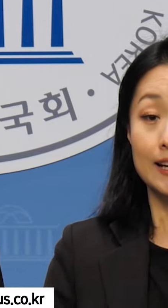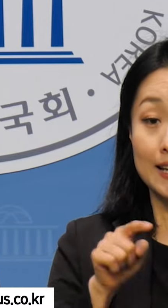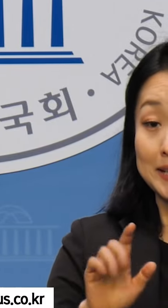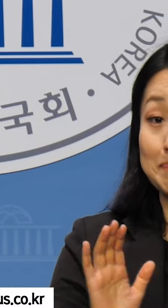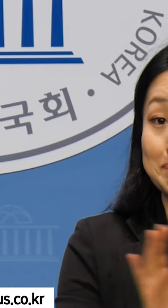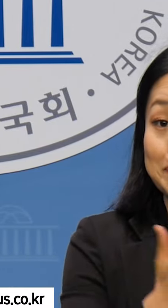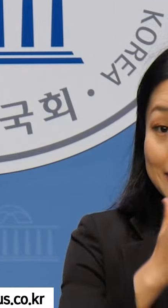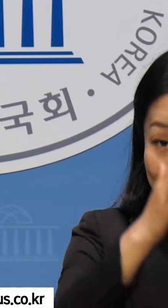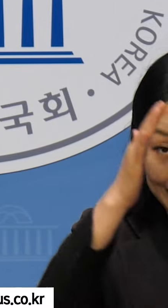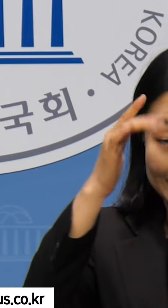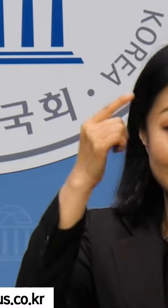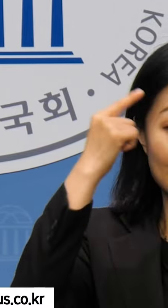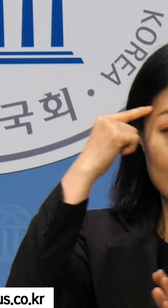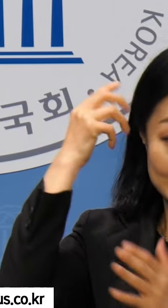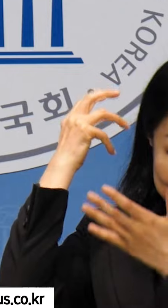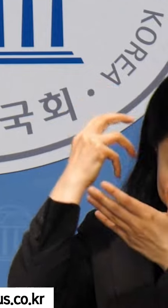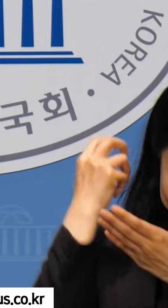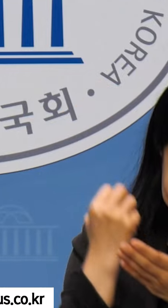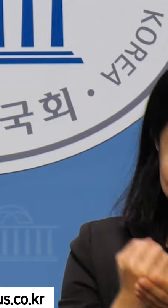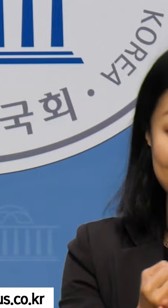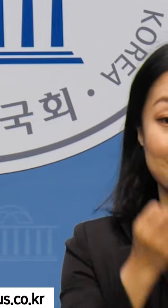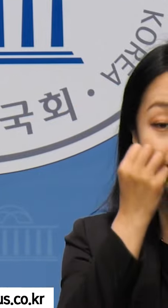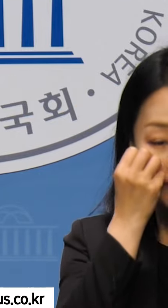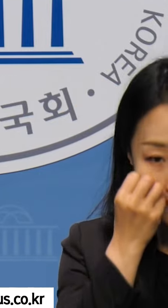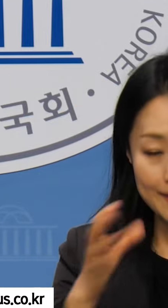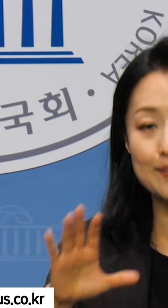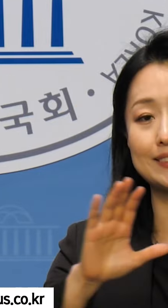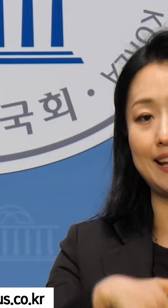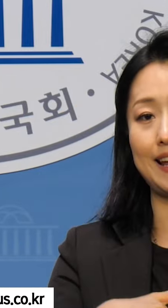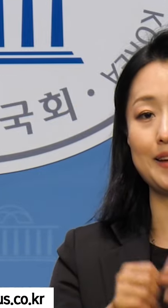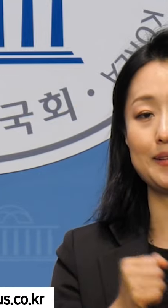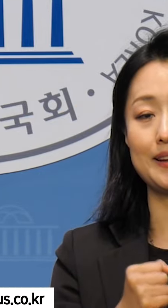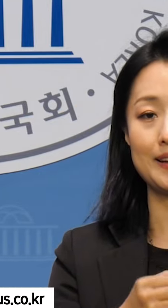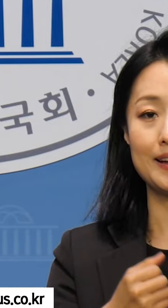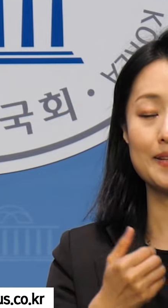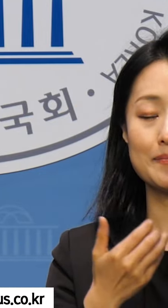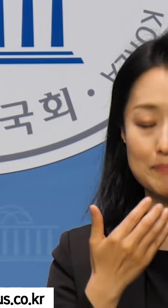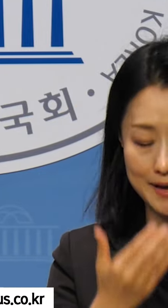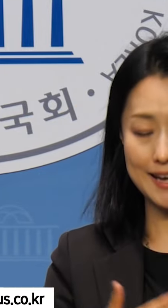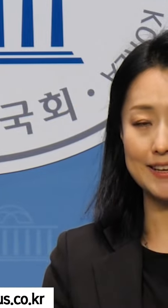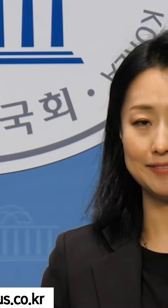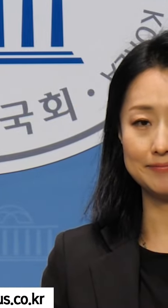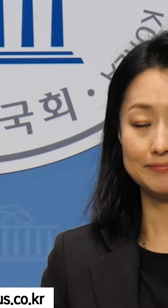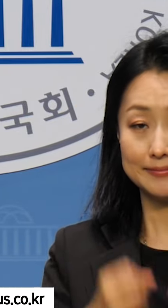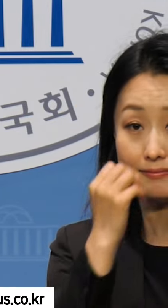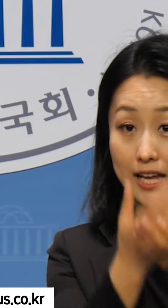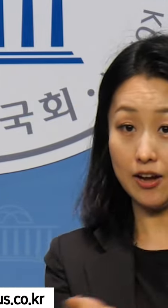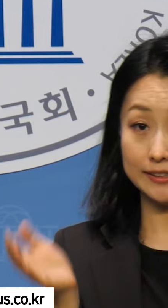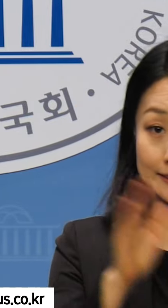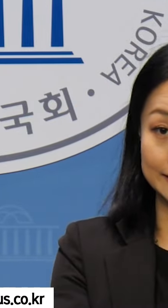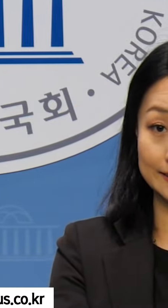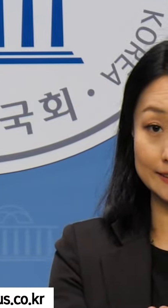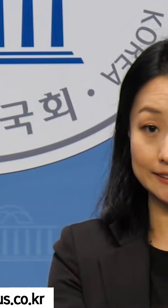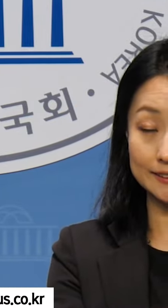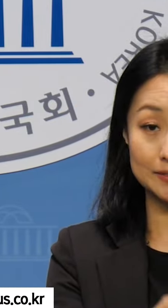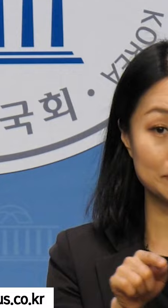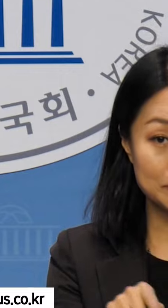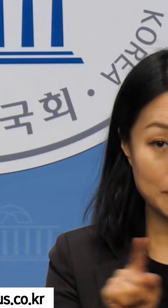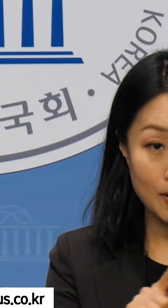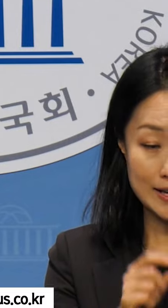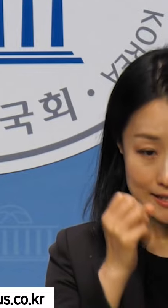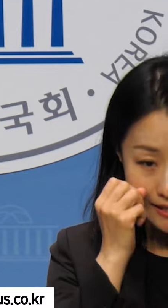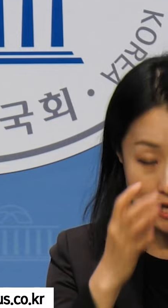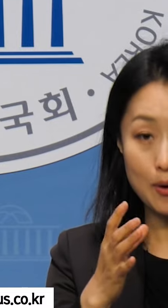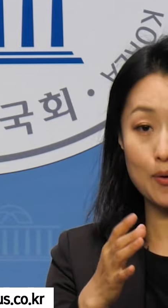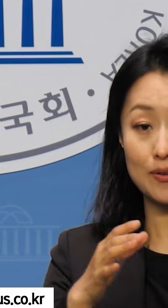빛나는 유산들을 이어받고 새로운 시대로 나아가야 할 때입니다. 혁신은 새로운 시대 정신이 되어야